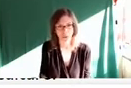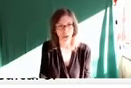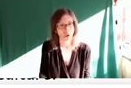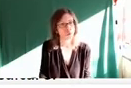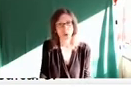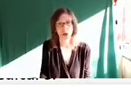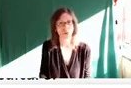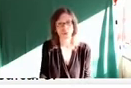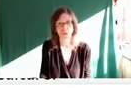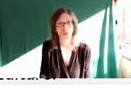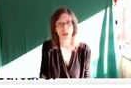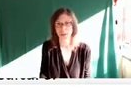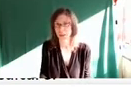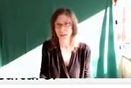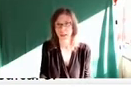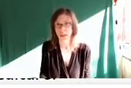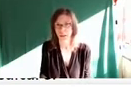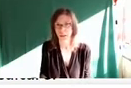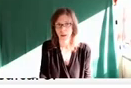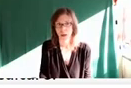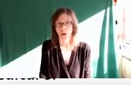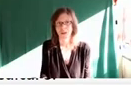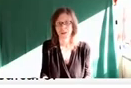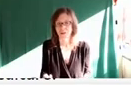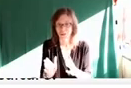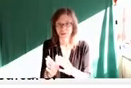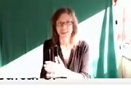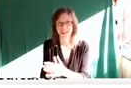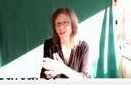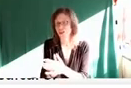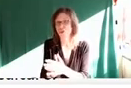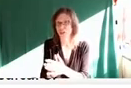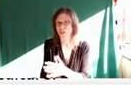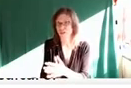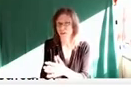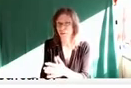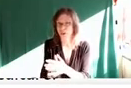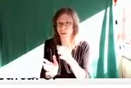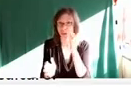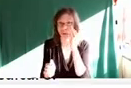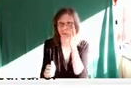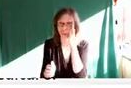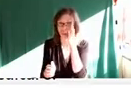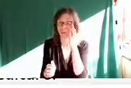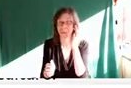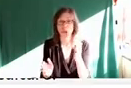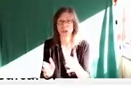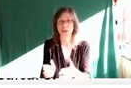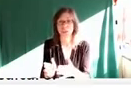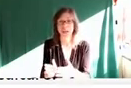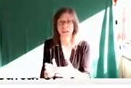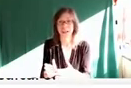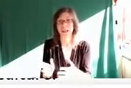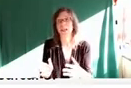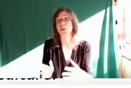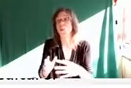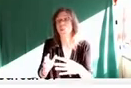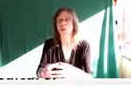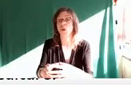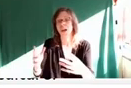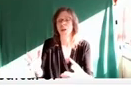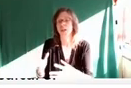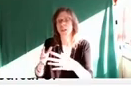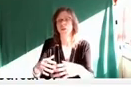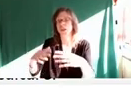programmation ou même en statistique. Puis c'est de se fixer des objectifs, comme je disais au début, pour améliorer ces pratiques et non